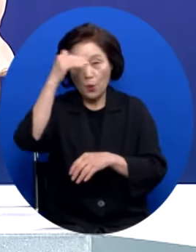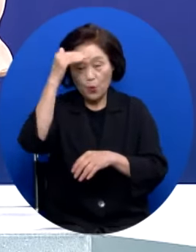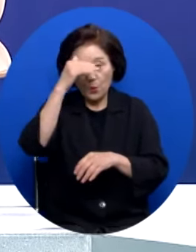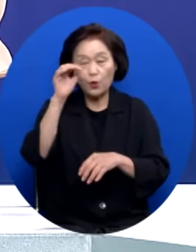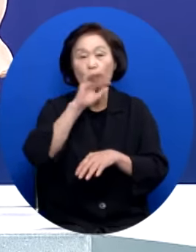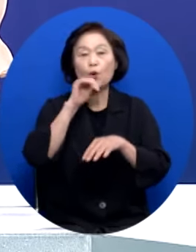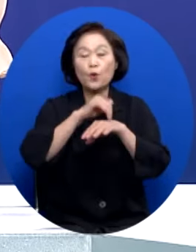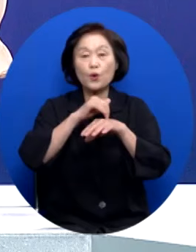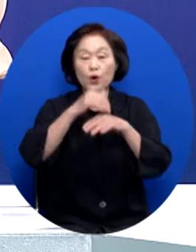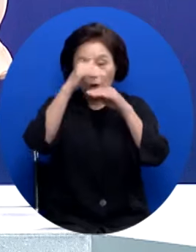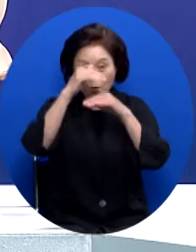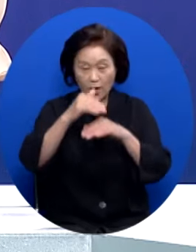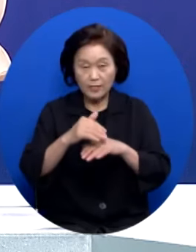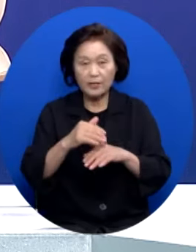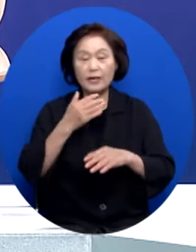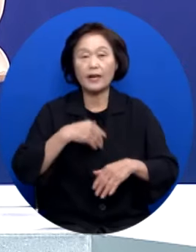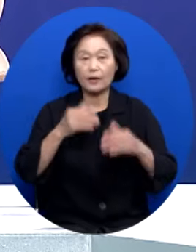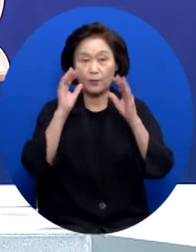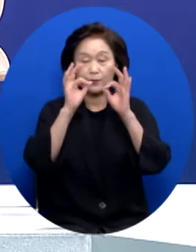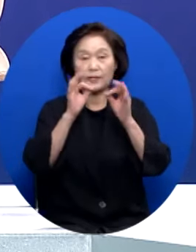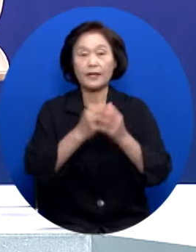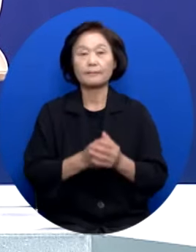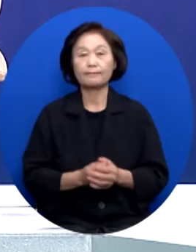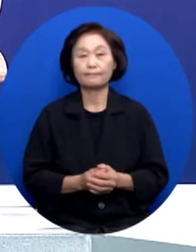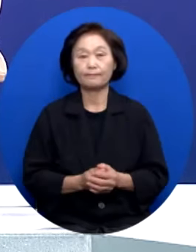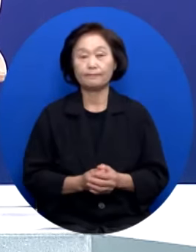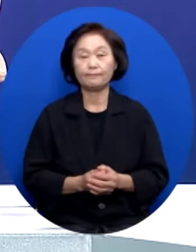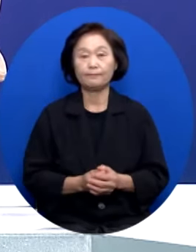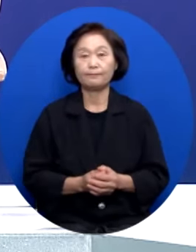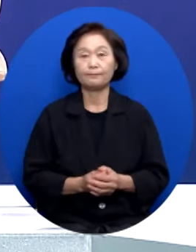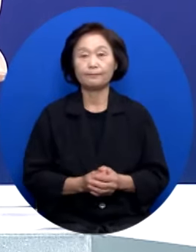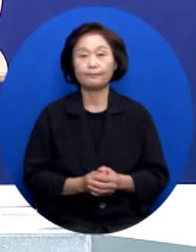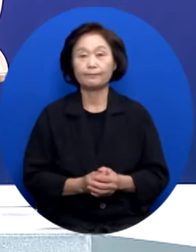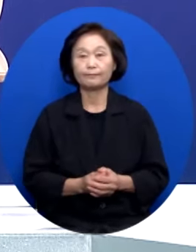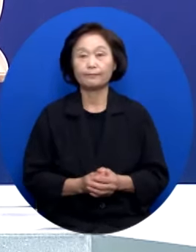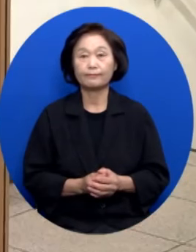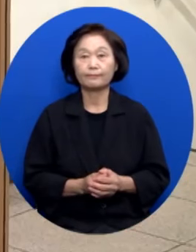예정인데요. 첫날 개회식 현장을 최대진 기자가 다녀왔습니다.